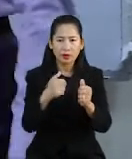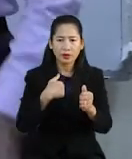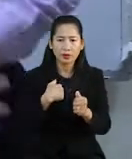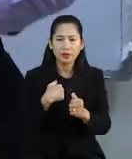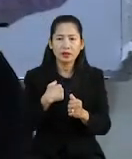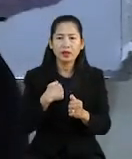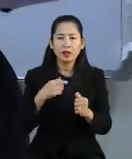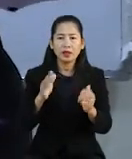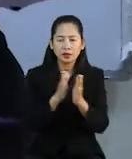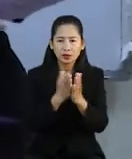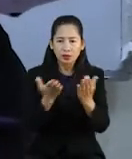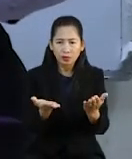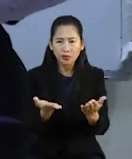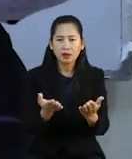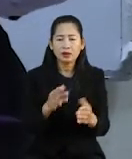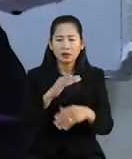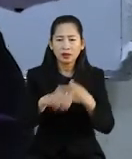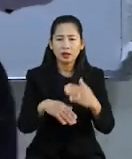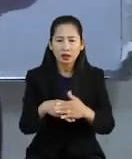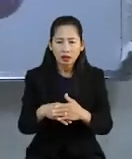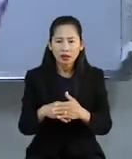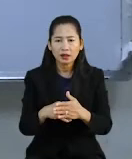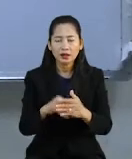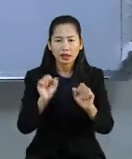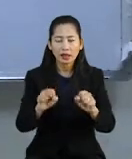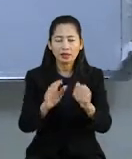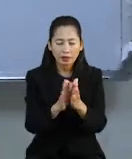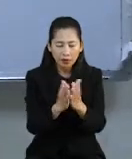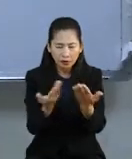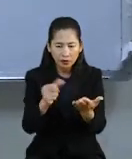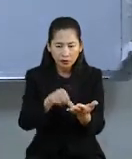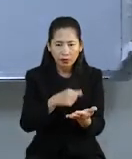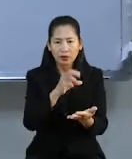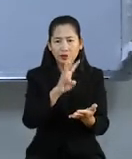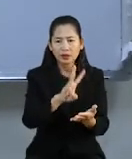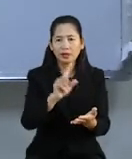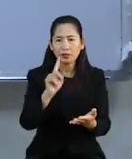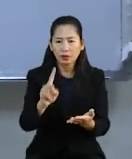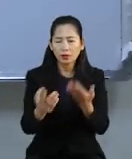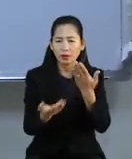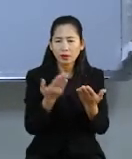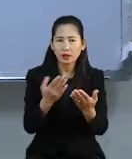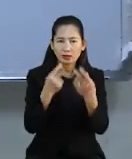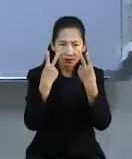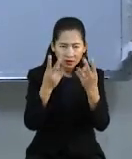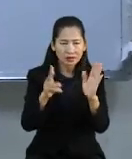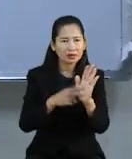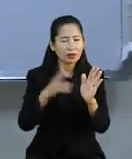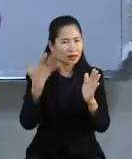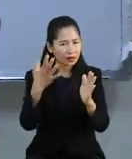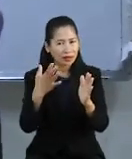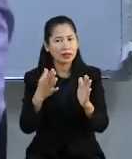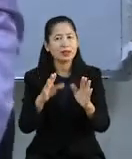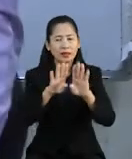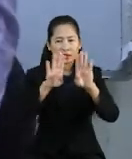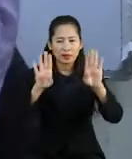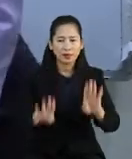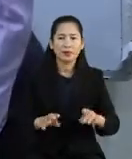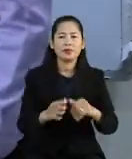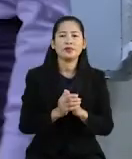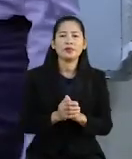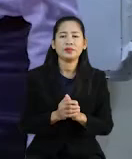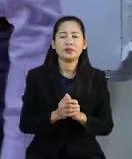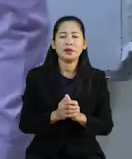nhé chẳng còn mi sụp hơi sụp xa cô khục khnề chẳng còn ai bạc mưa tới tầm bò tì sam sụp mũi prasan và con mưa ở sau ba cho mọi người cứu được đặc hiền